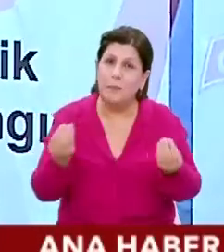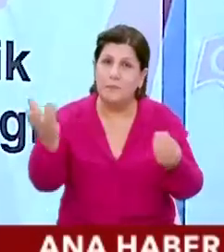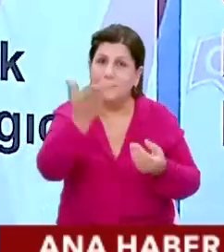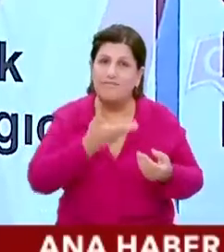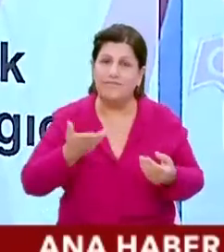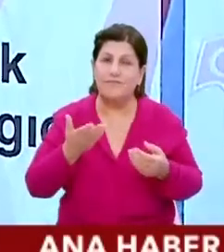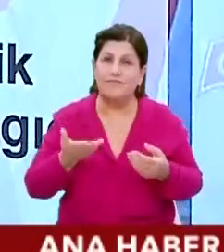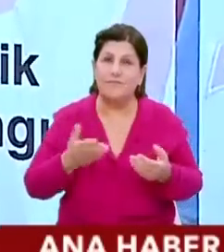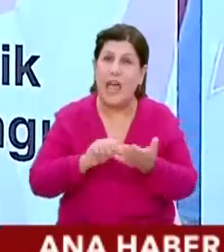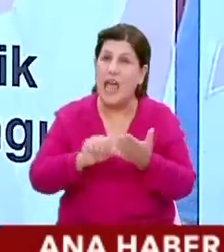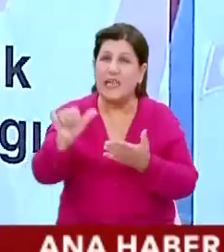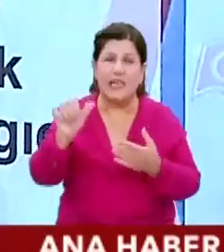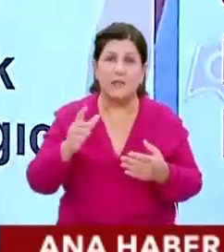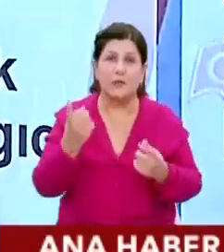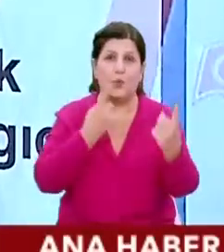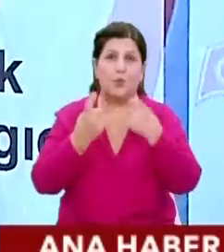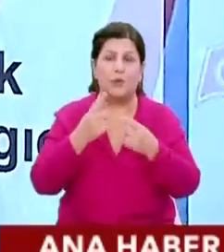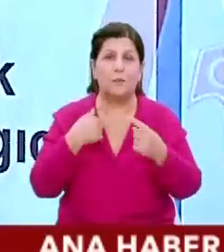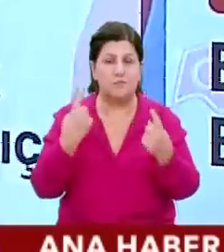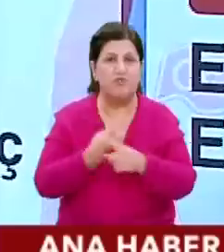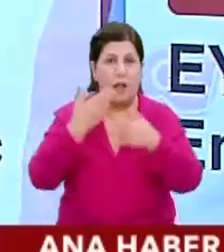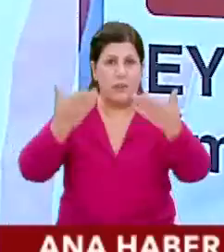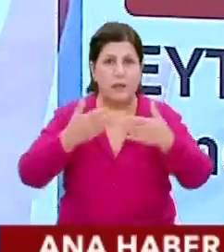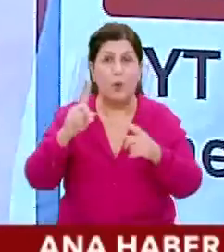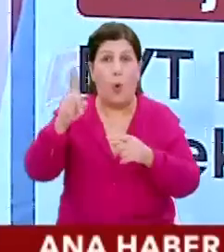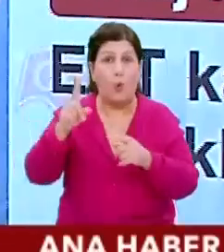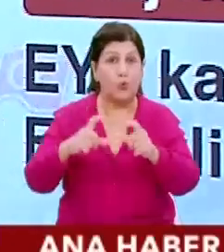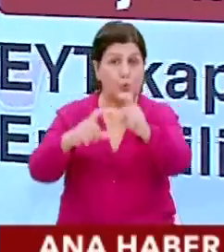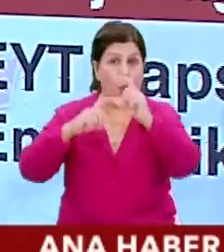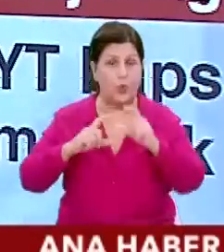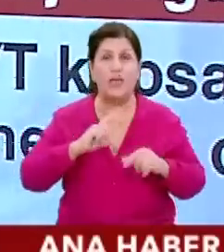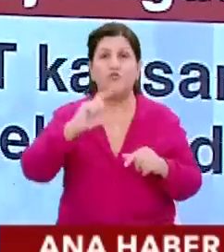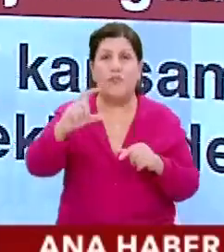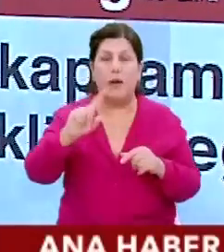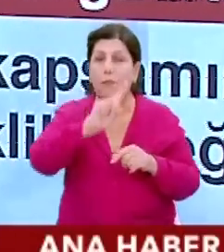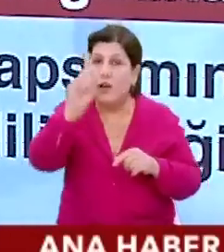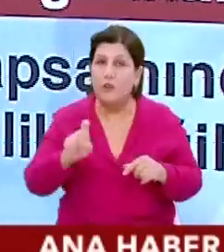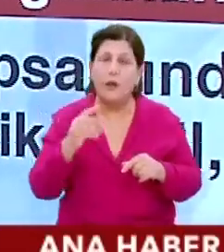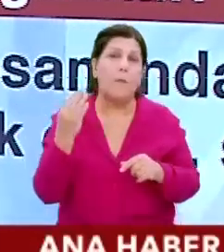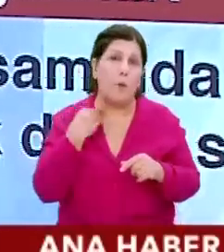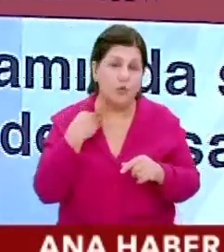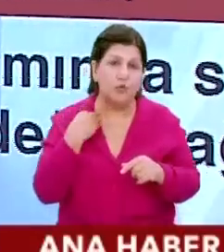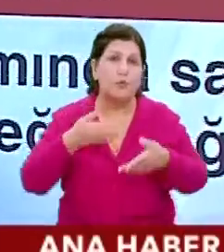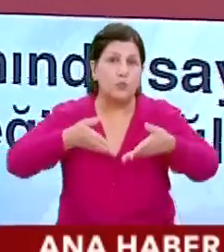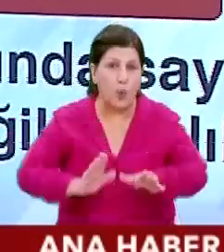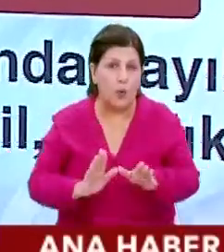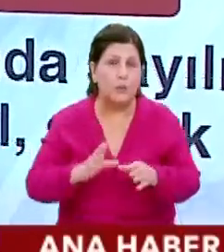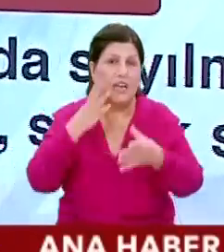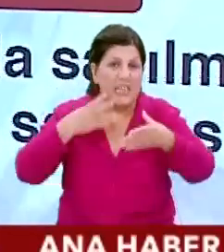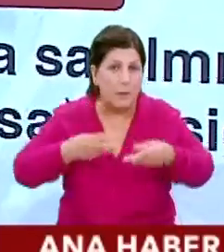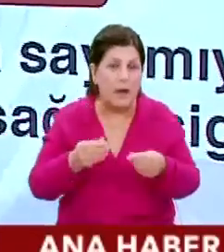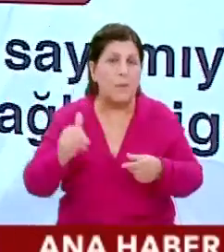soruyor şunu bir anlatalım o soruya cevap acaba Borçlanma ile doğum